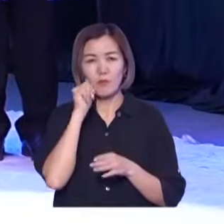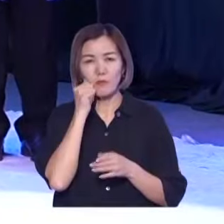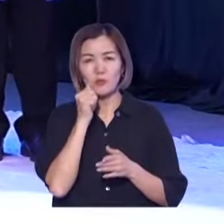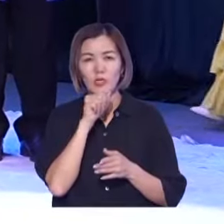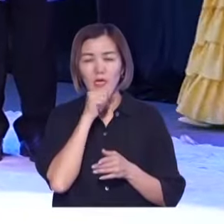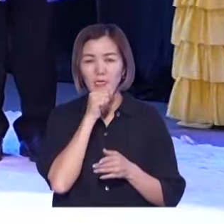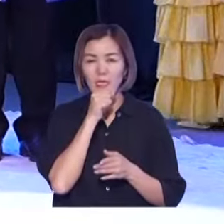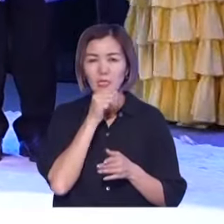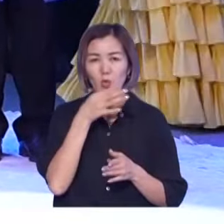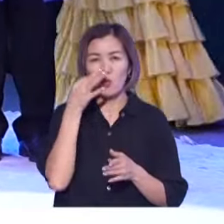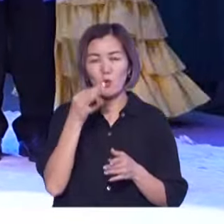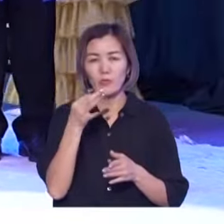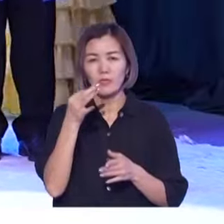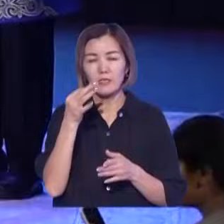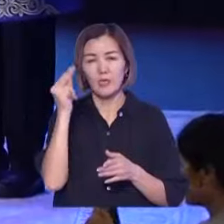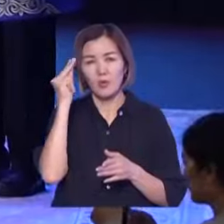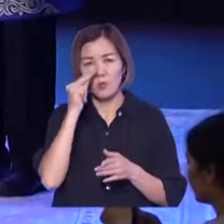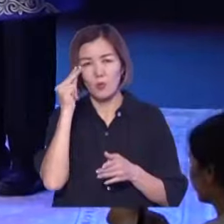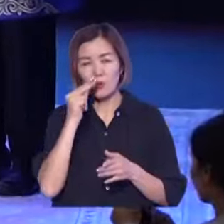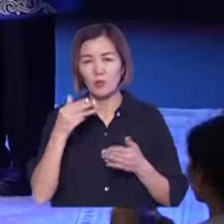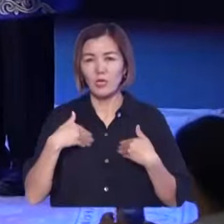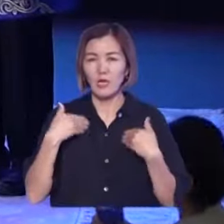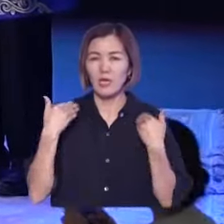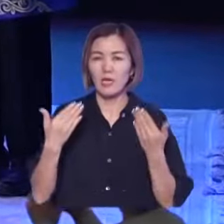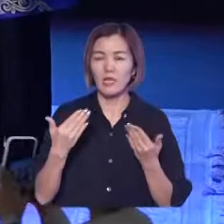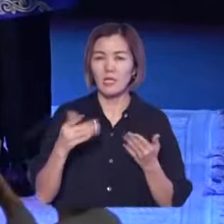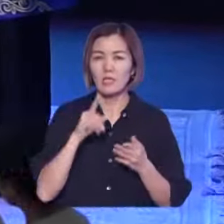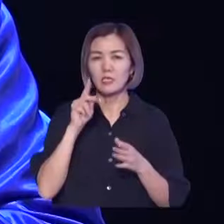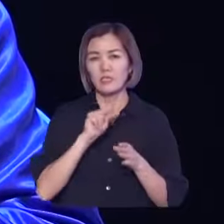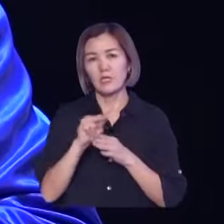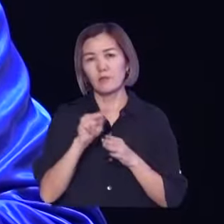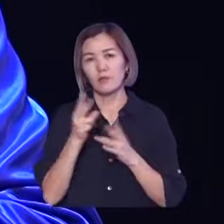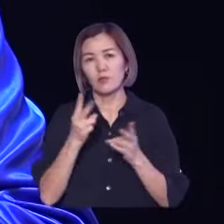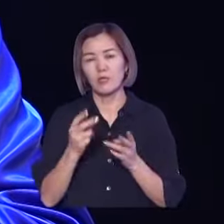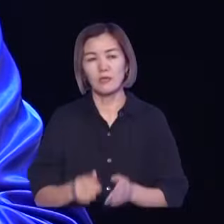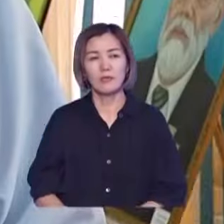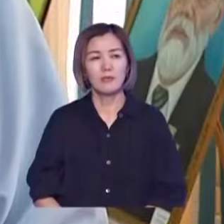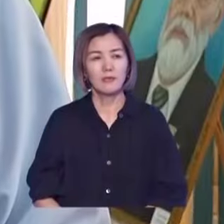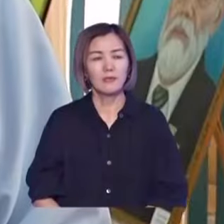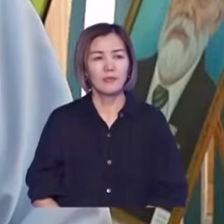ардақты аталардың тәжірибесі мен тәлімін ақыл кеңесін жас буынға дәріптеу.